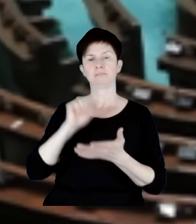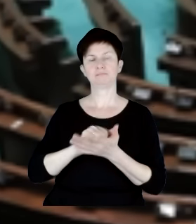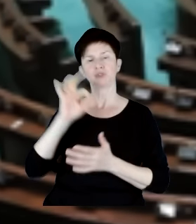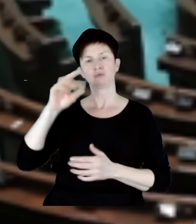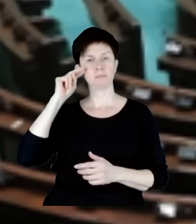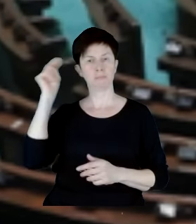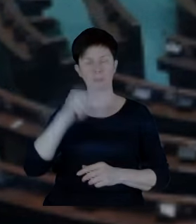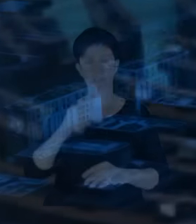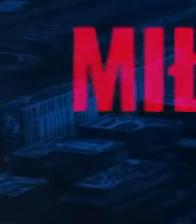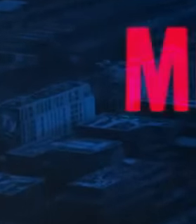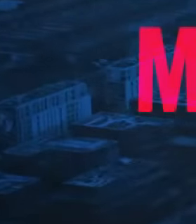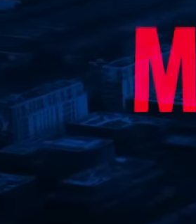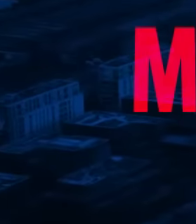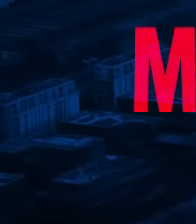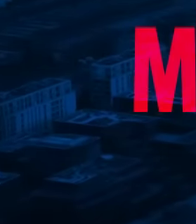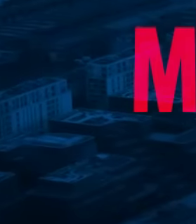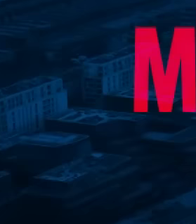widzenia.